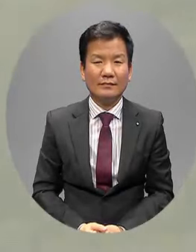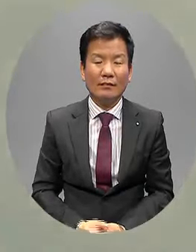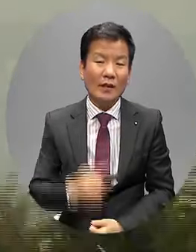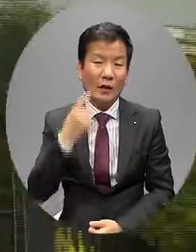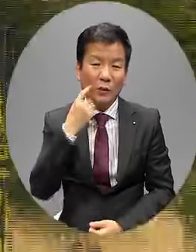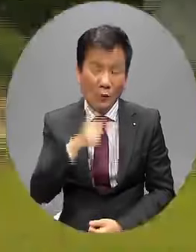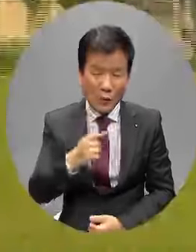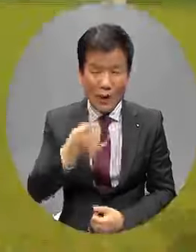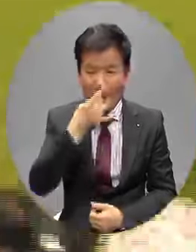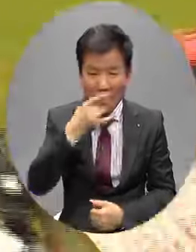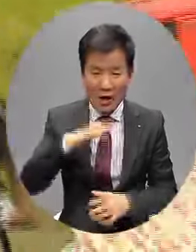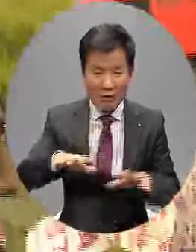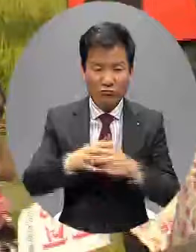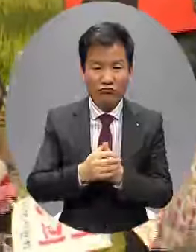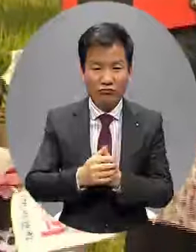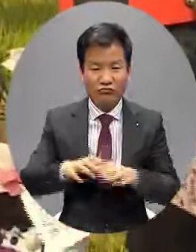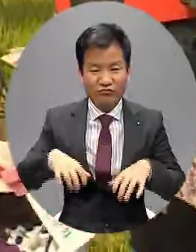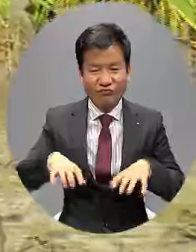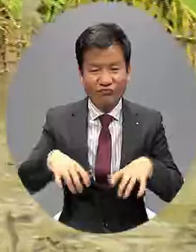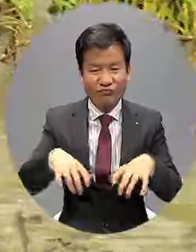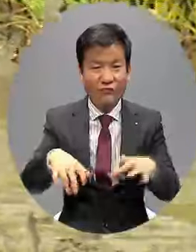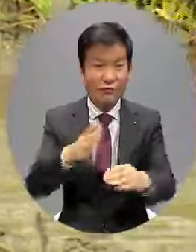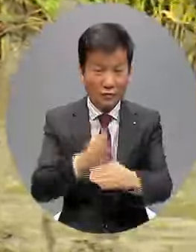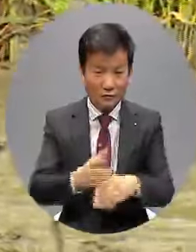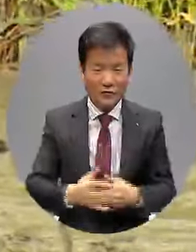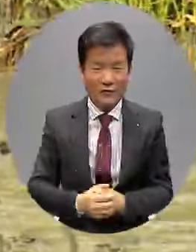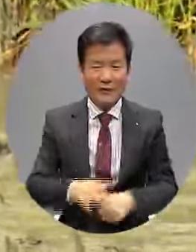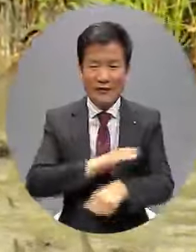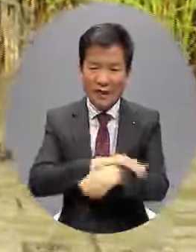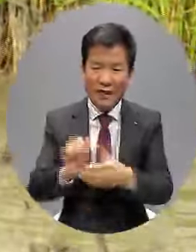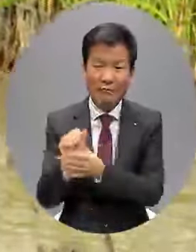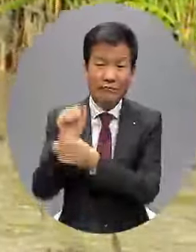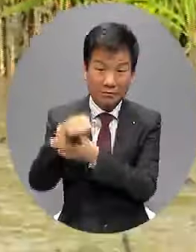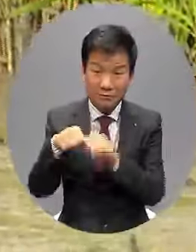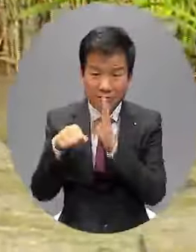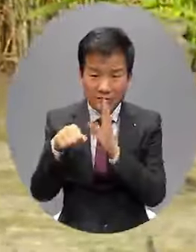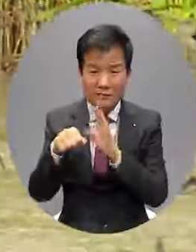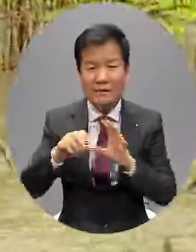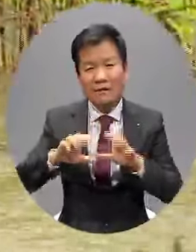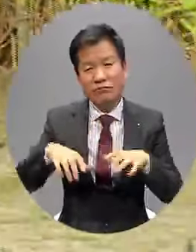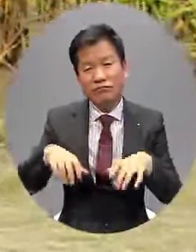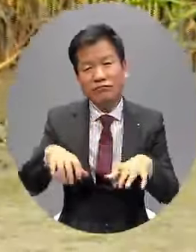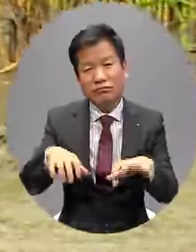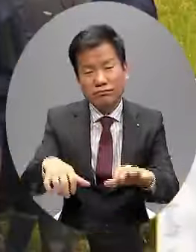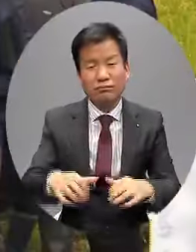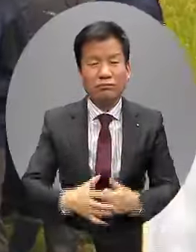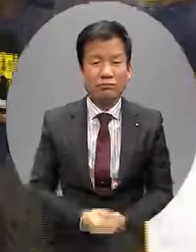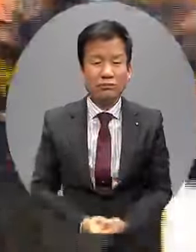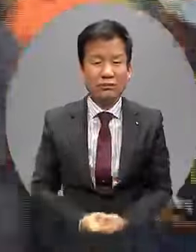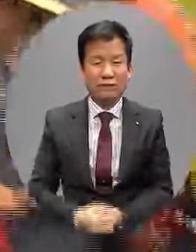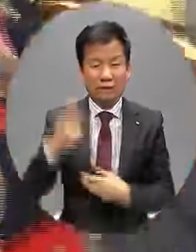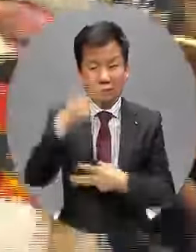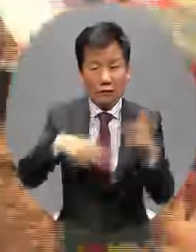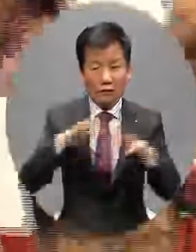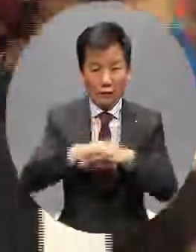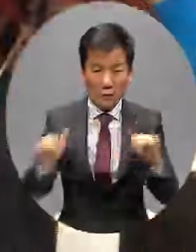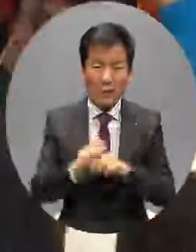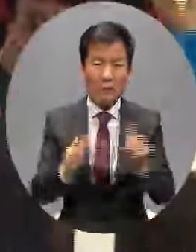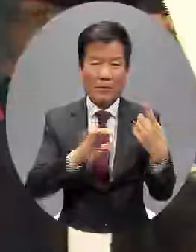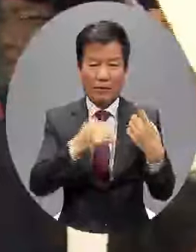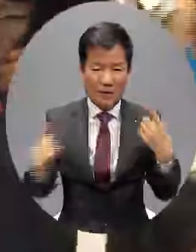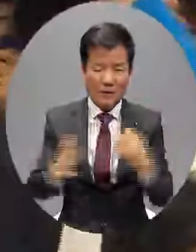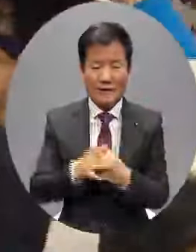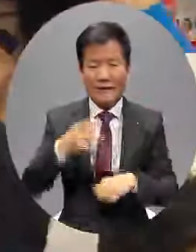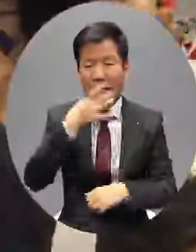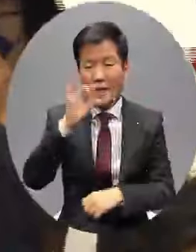황금빛 논 위로 트랙터 6대가 지나갑니다. 잘 여문 벼가 힘없이 쓰러집니다. 청주시 농민 100여 명이